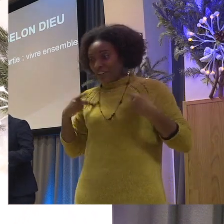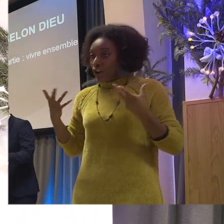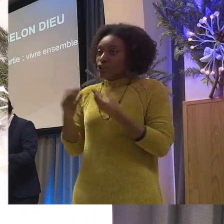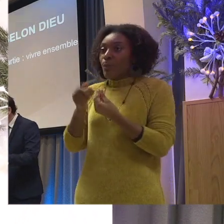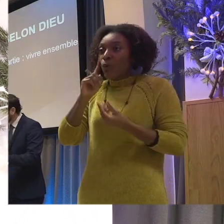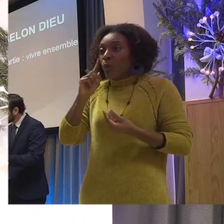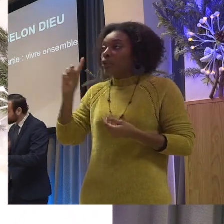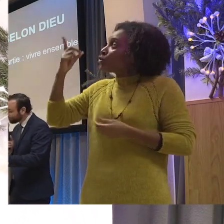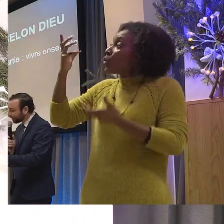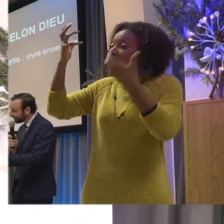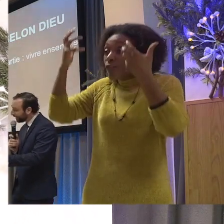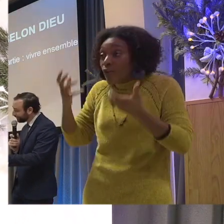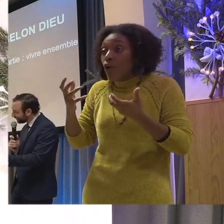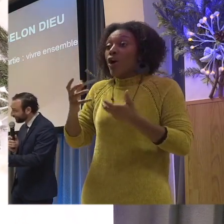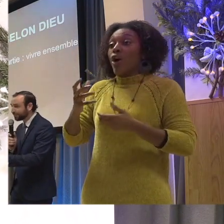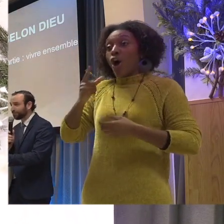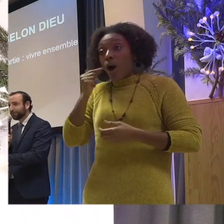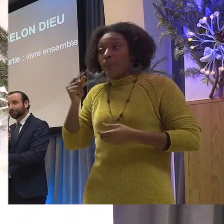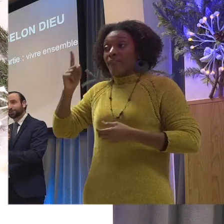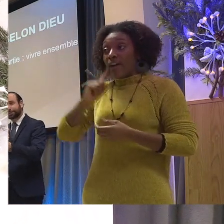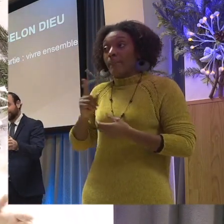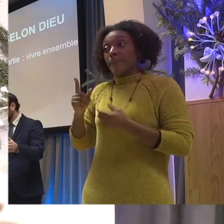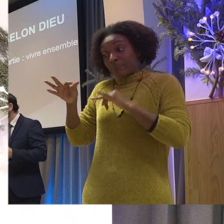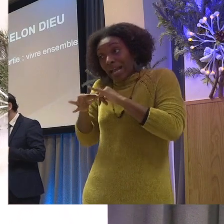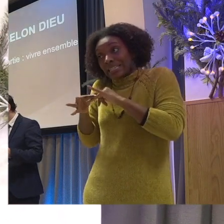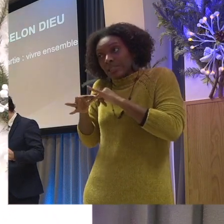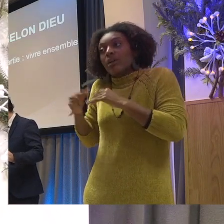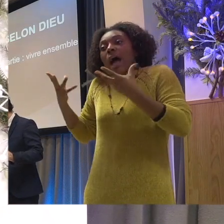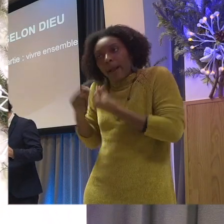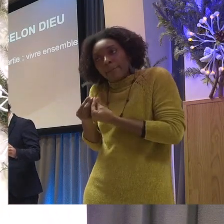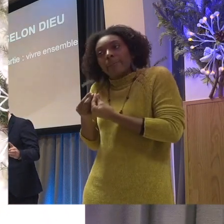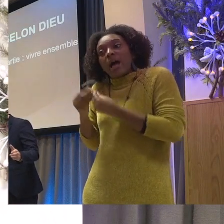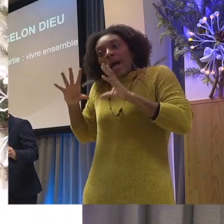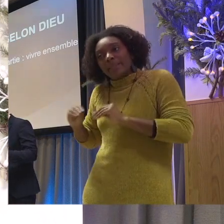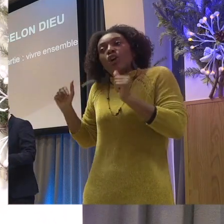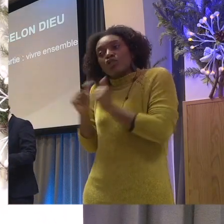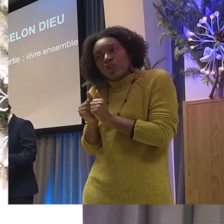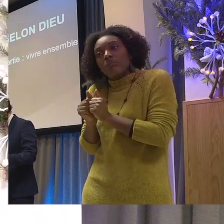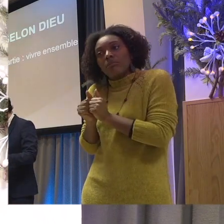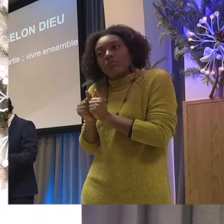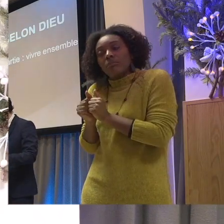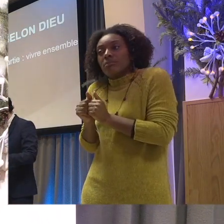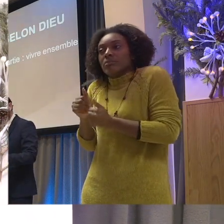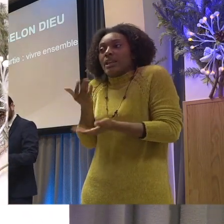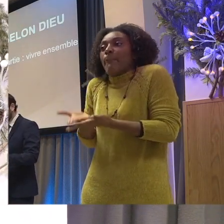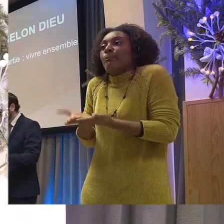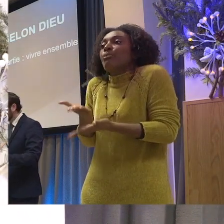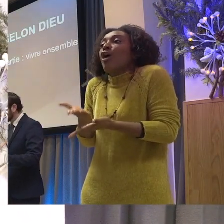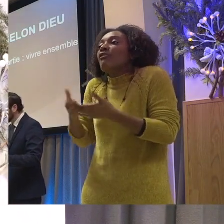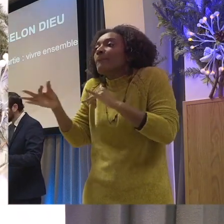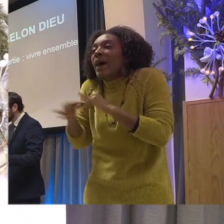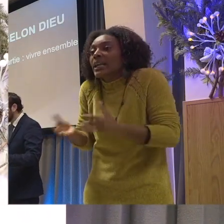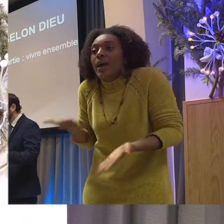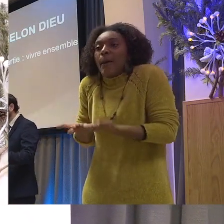la volonté de Dieu que chaque mari habite avec sa femme et que chaque femme habite avec son mari. C'est la preuve que vous